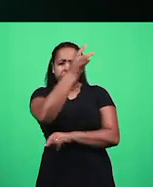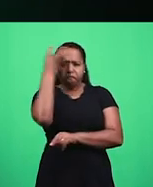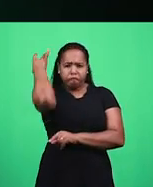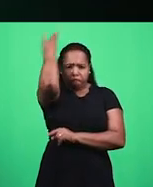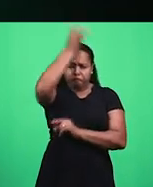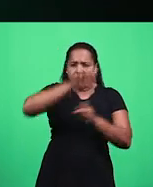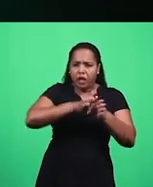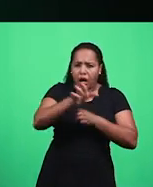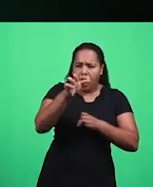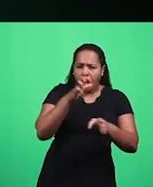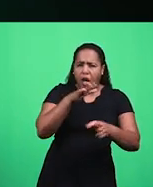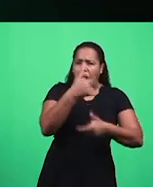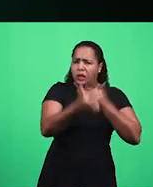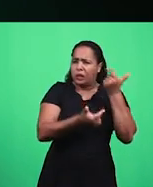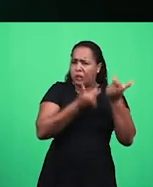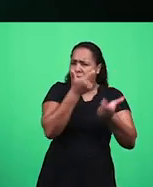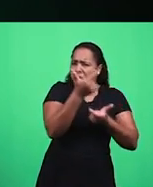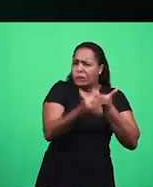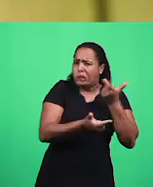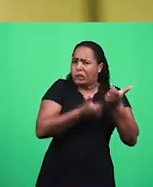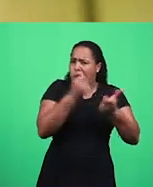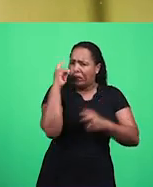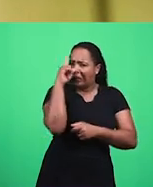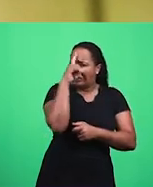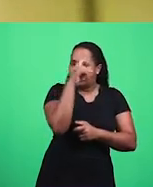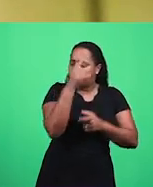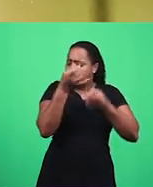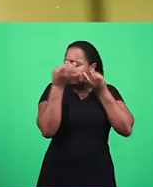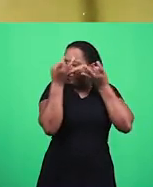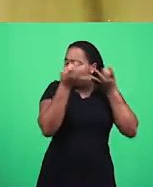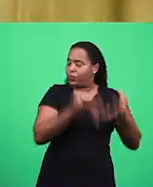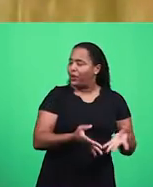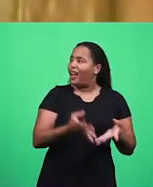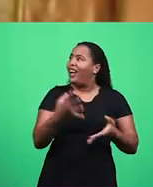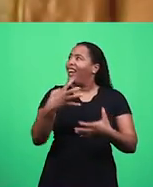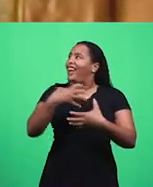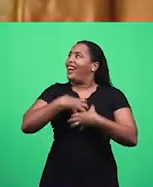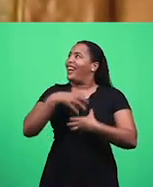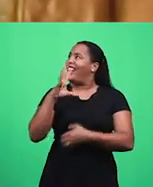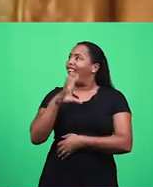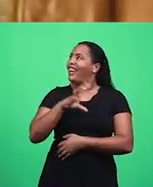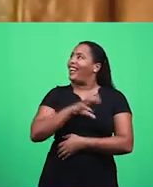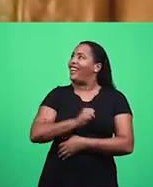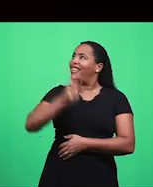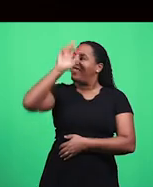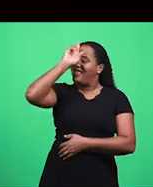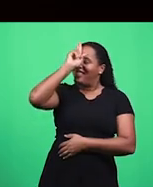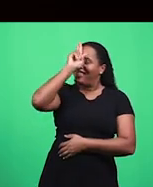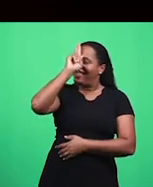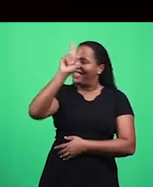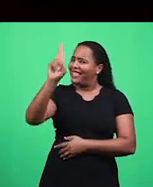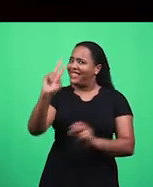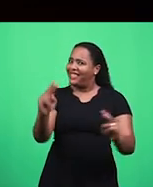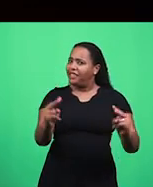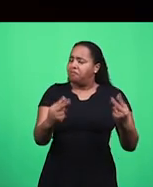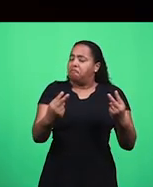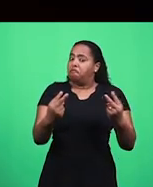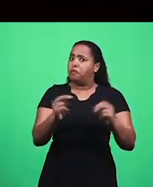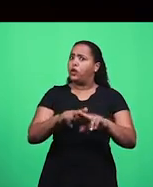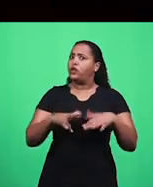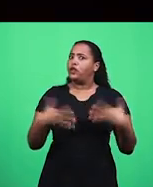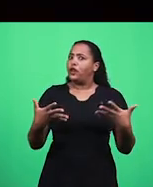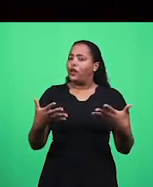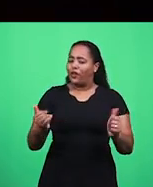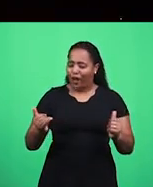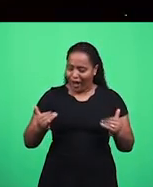И не смотрю я на обстоятельства, нет. Я смотрю только на Его великую любовь, и я не